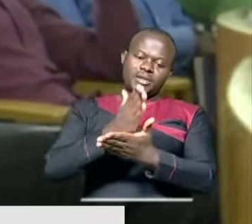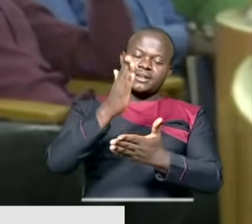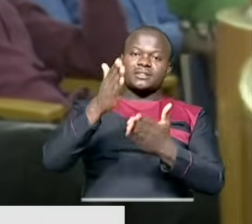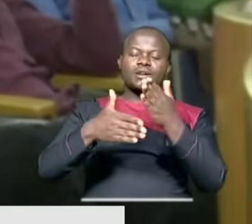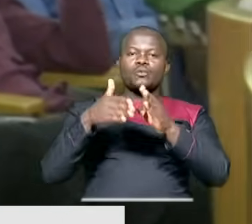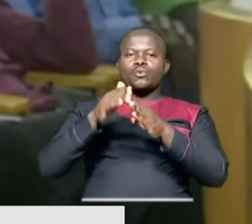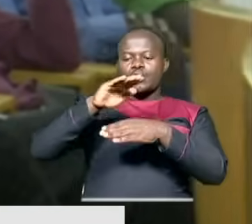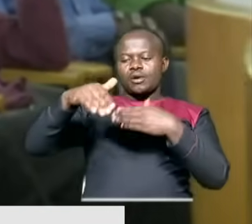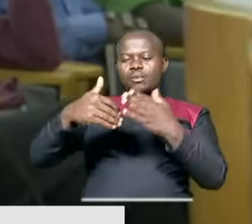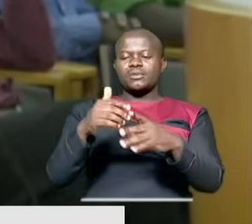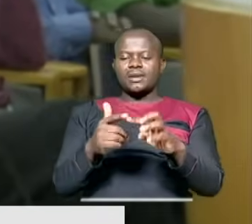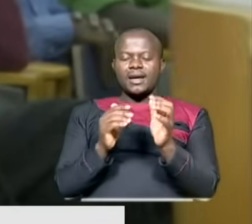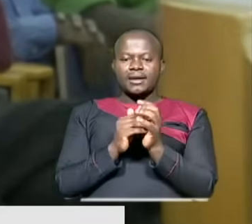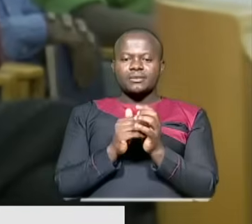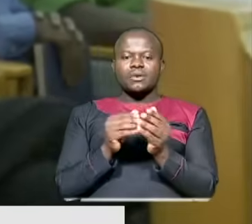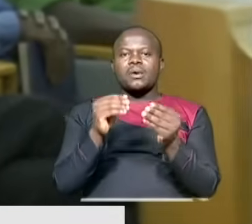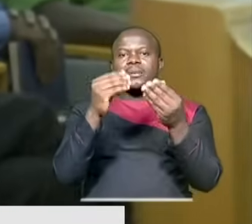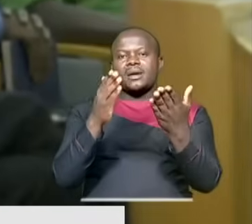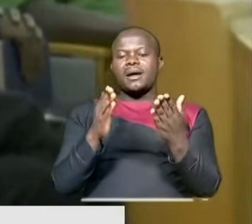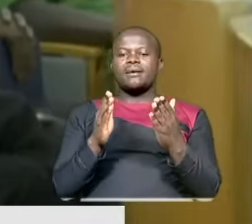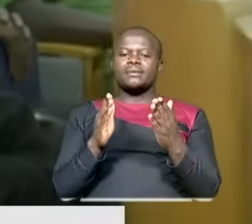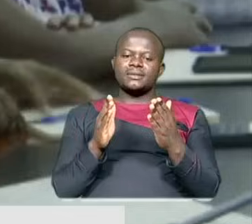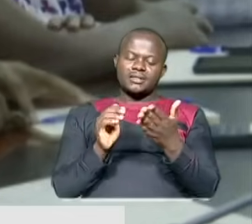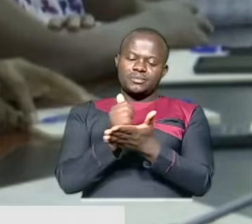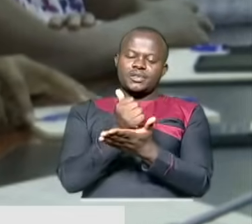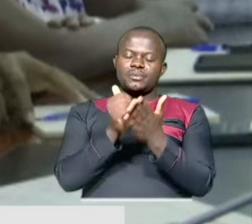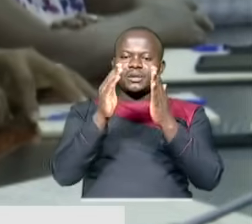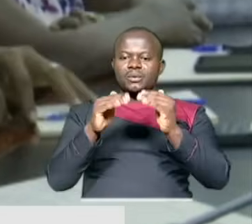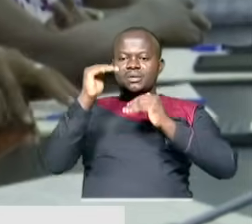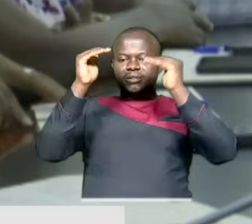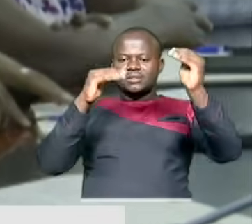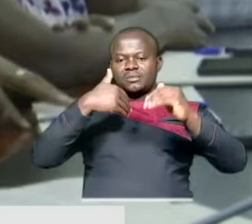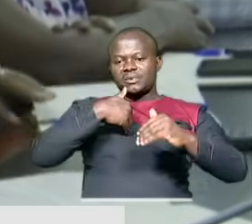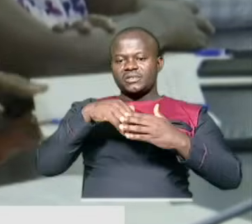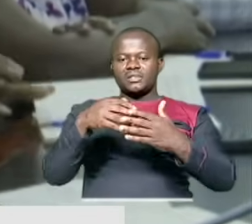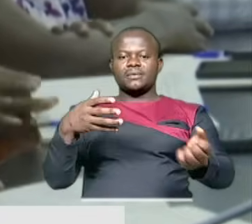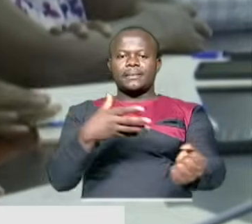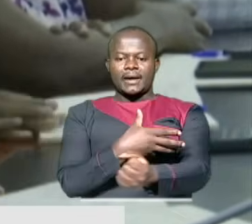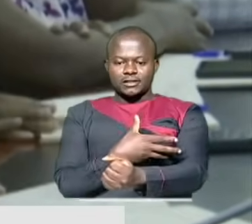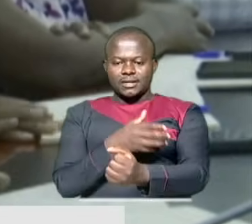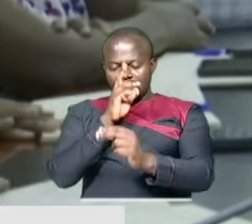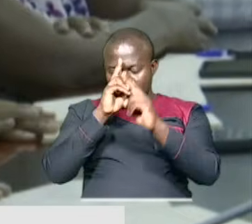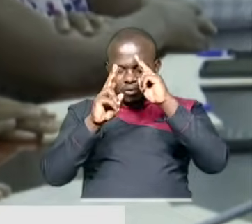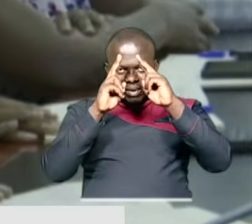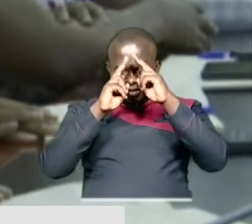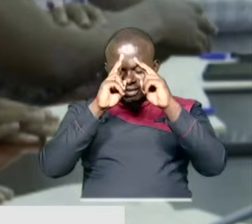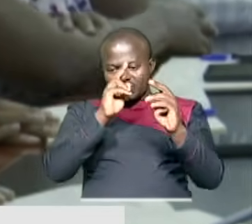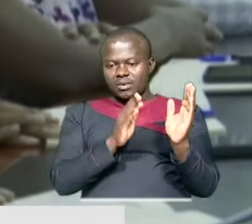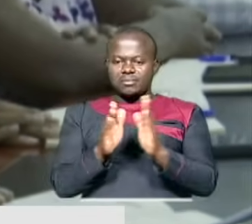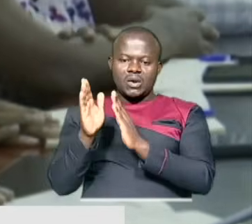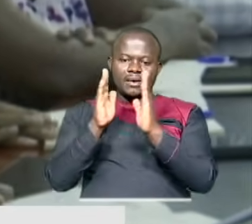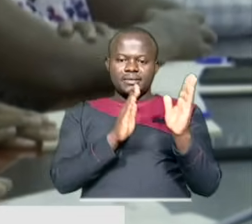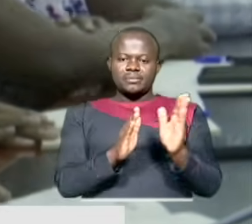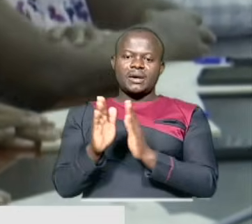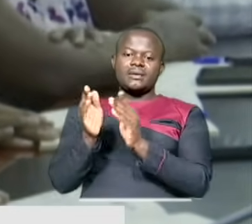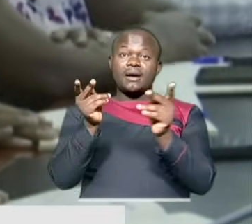kubaka, ariko ngo babiherewe ibyangombwa n'inzego zibifitiye ububasha hubahirizwa igishushanyo mbonera.